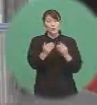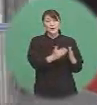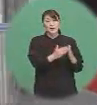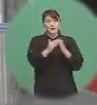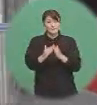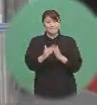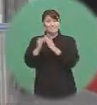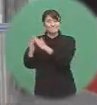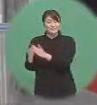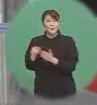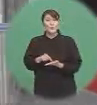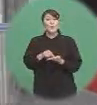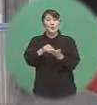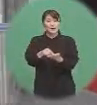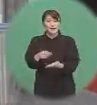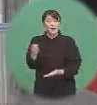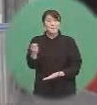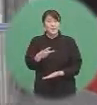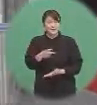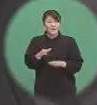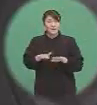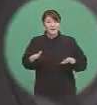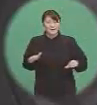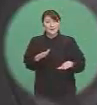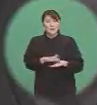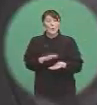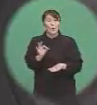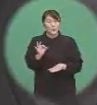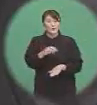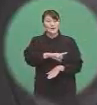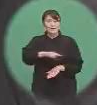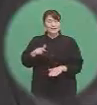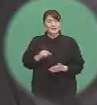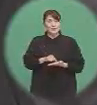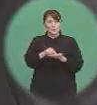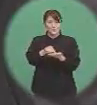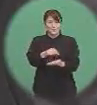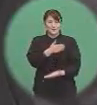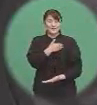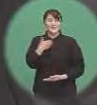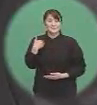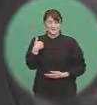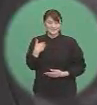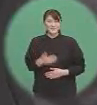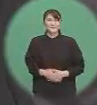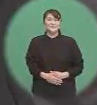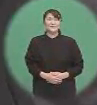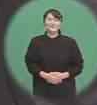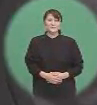け出に加えて、児童手当など関連する手続きも行えます。